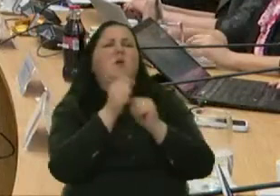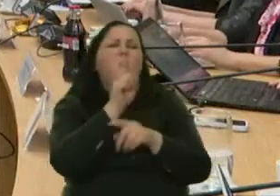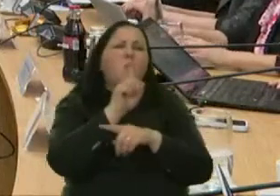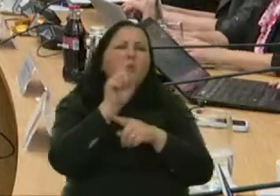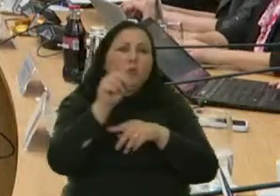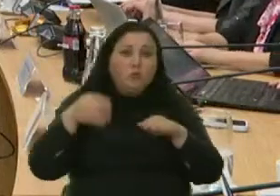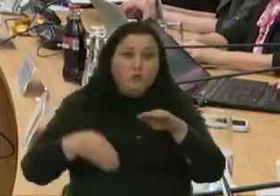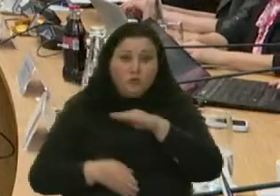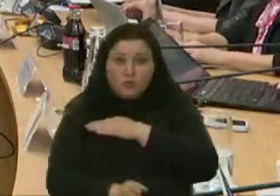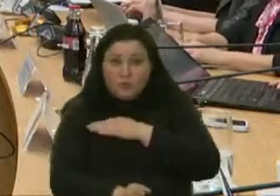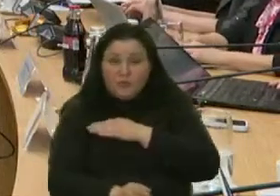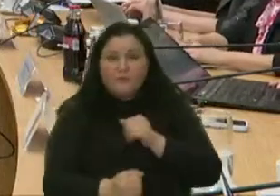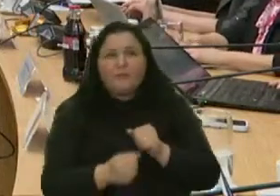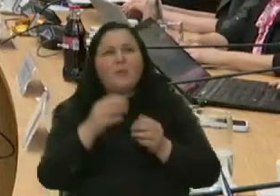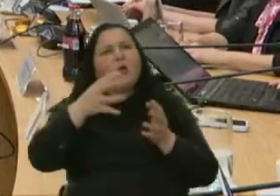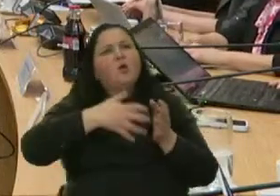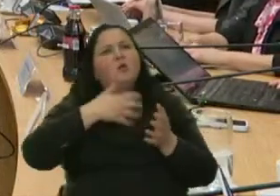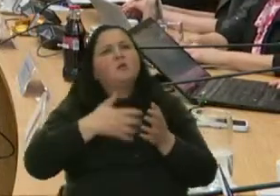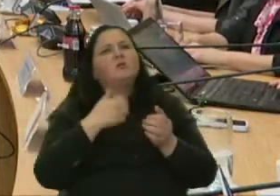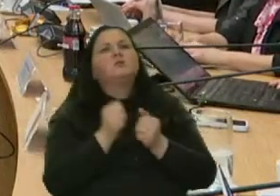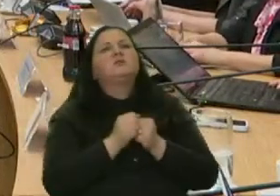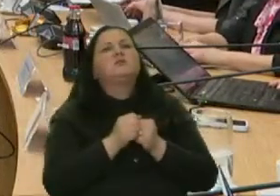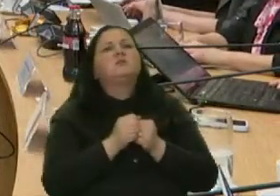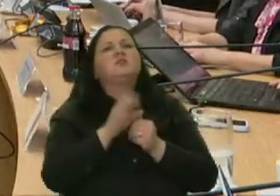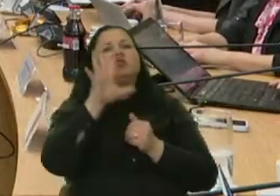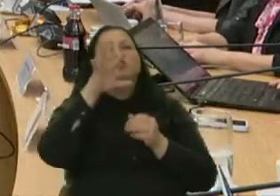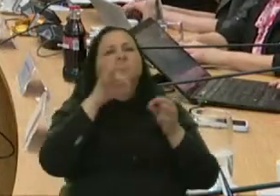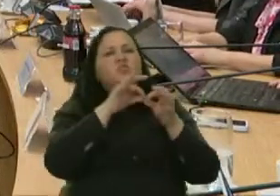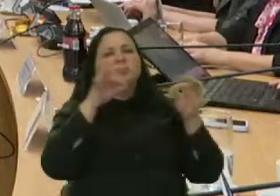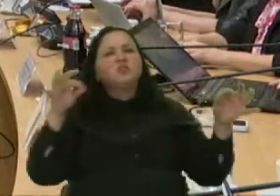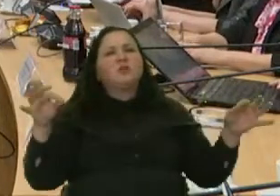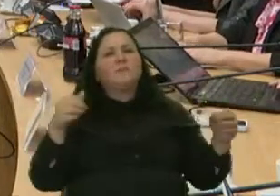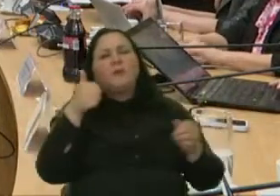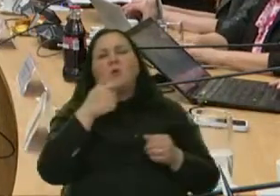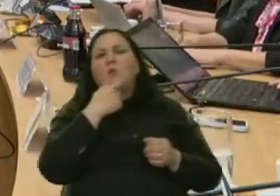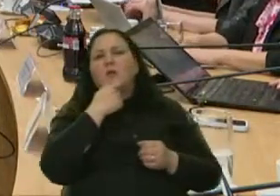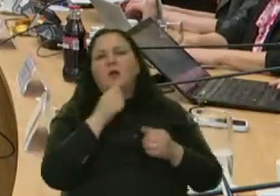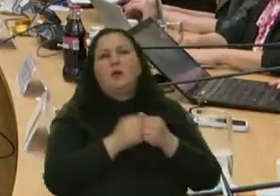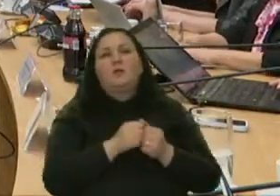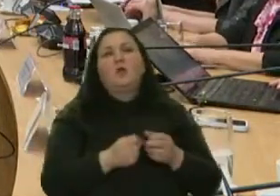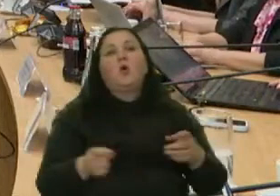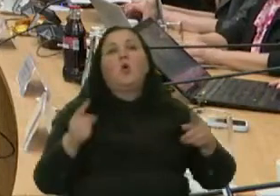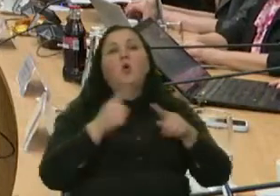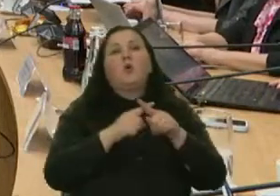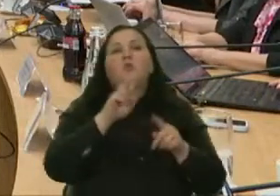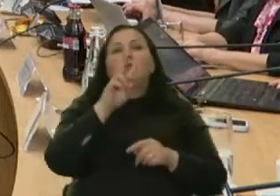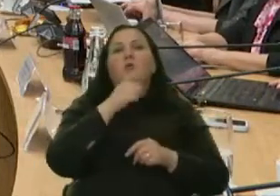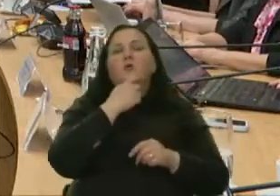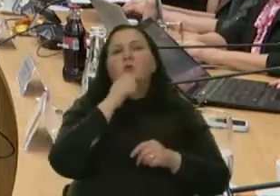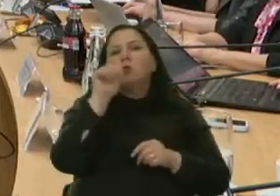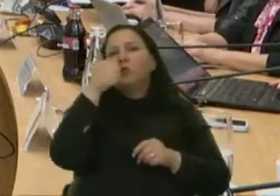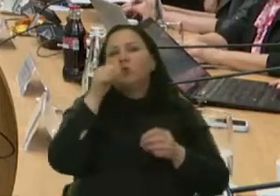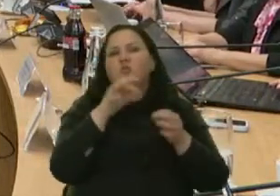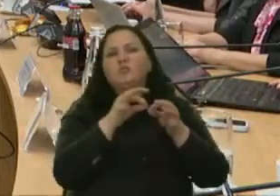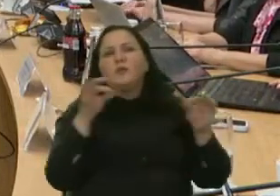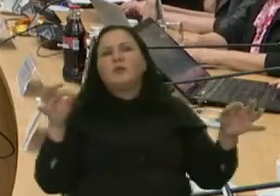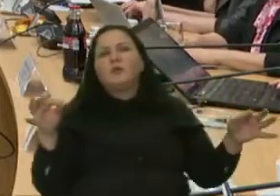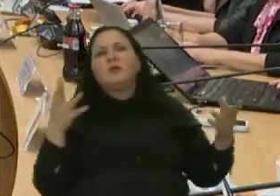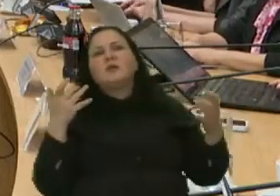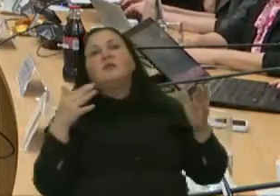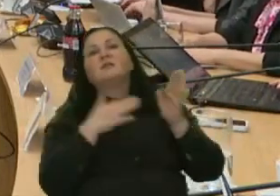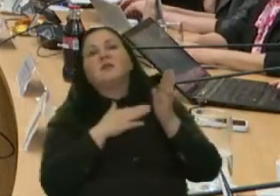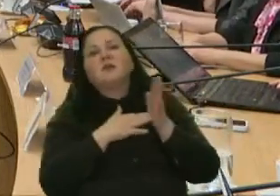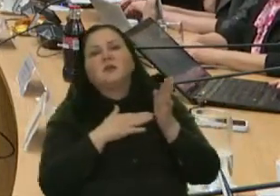subterane vor săpa cam 5 5 km5 pe an ori 2 ani 11 km Cât este